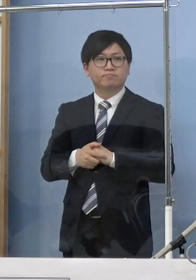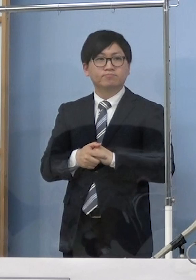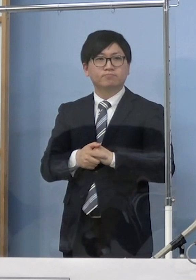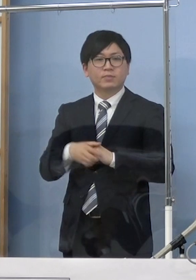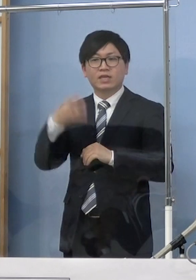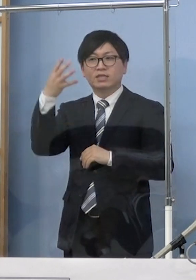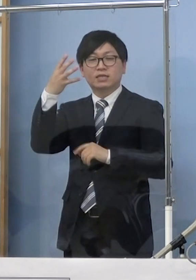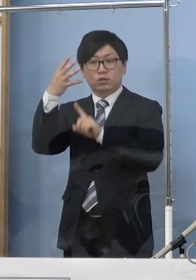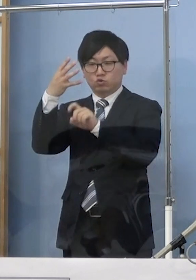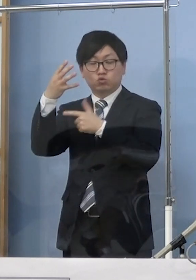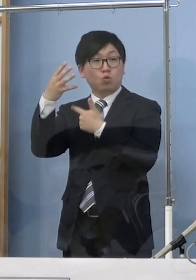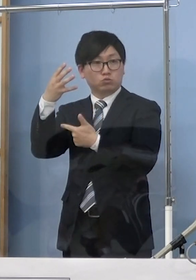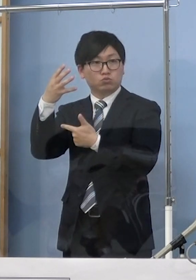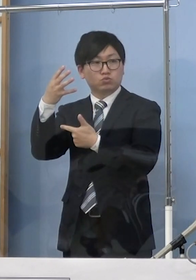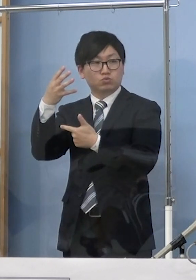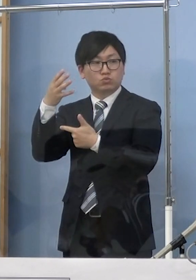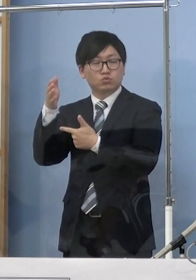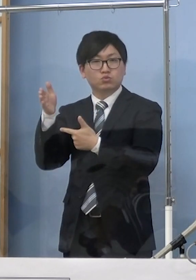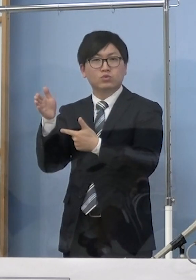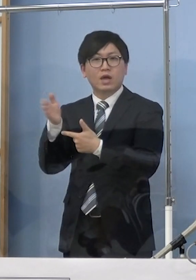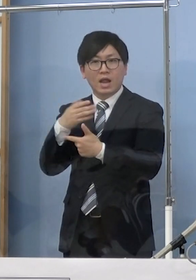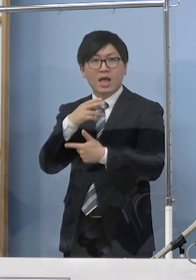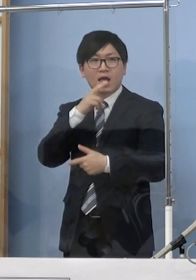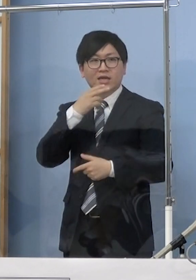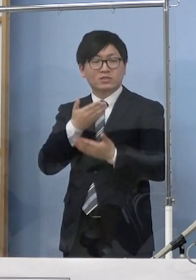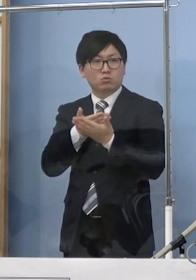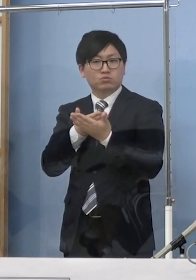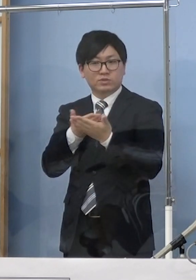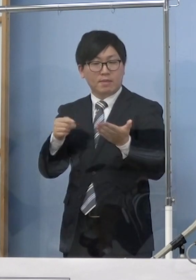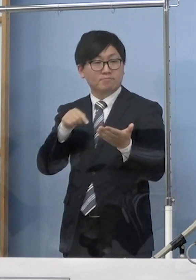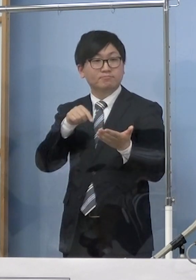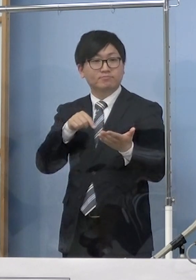4月の16日からいわゆる飲食店に